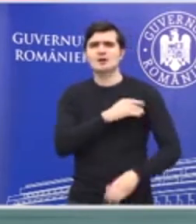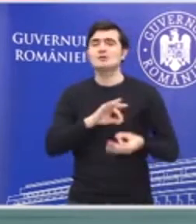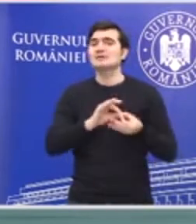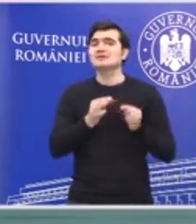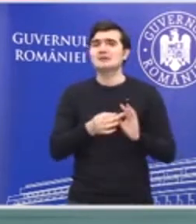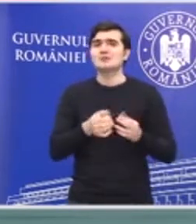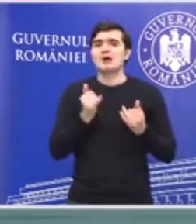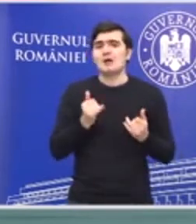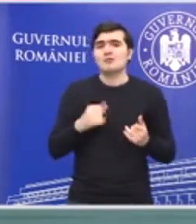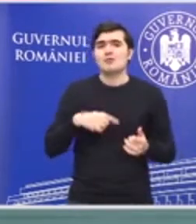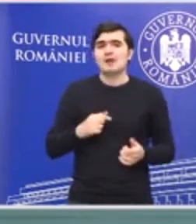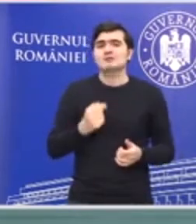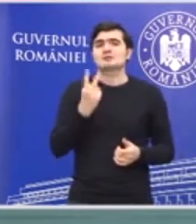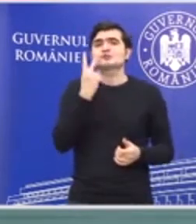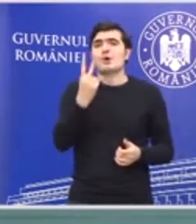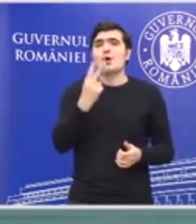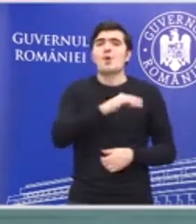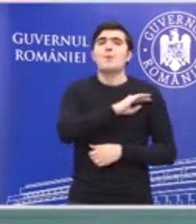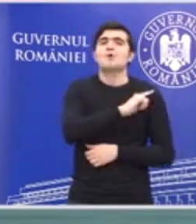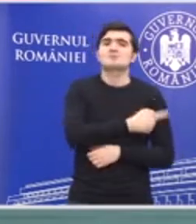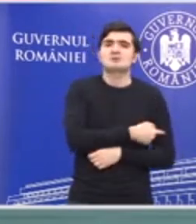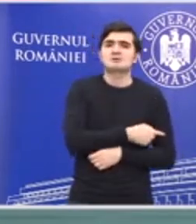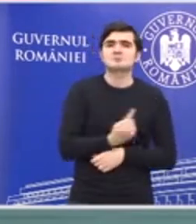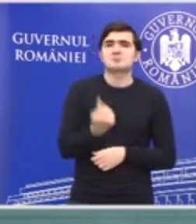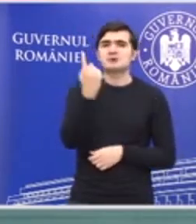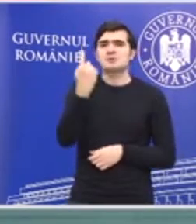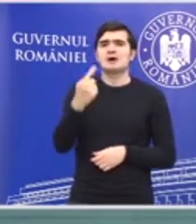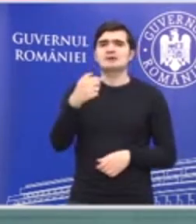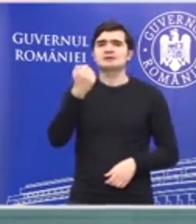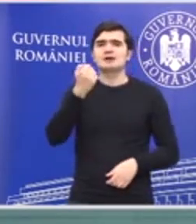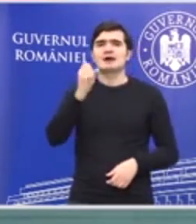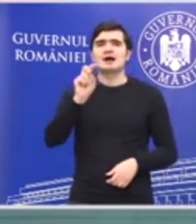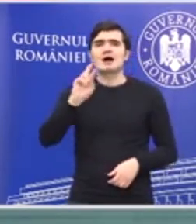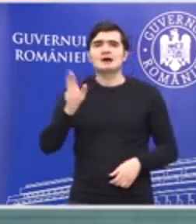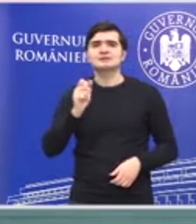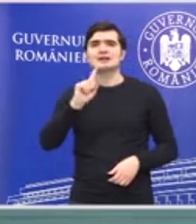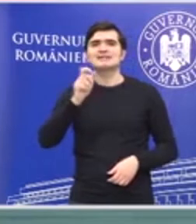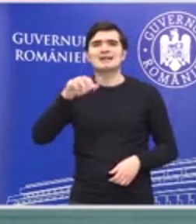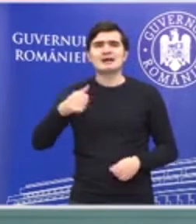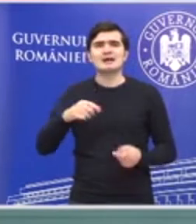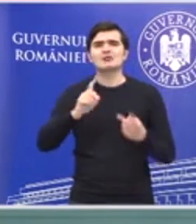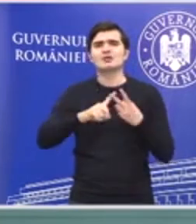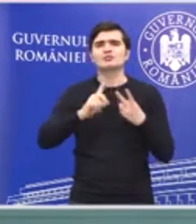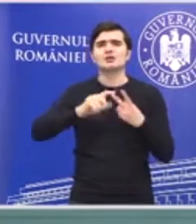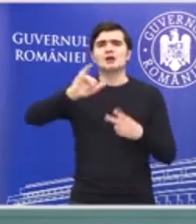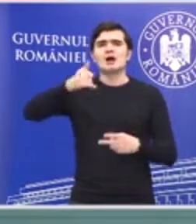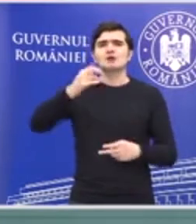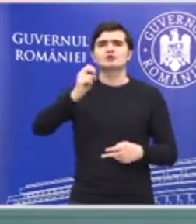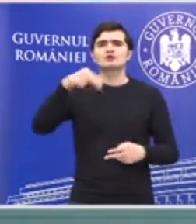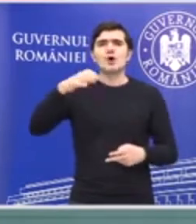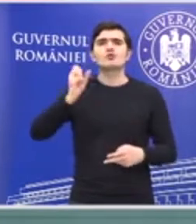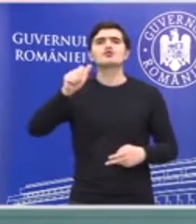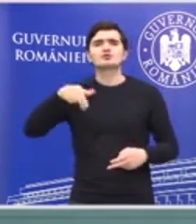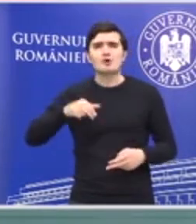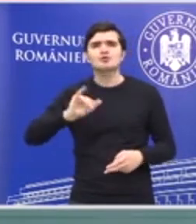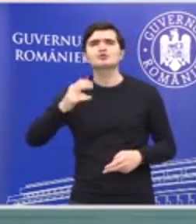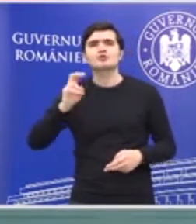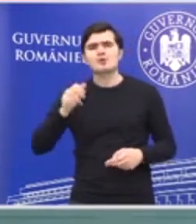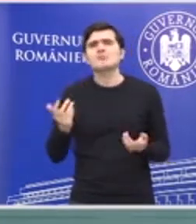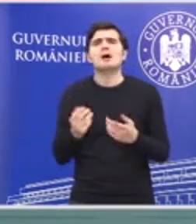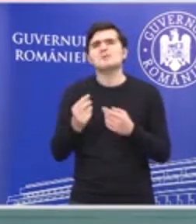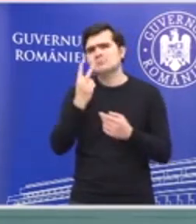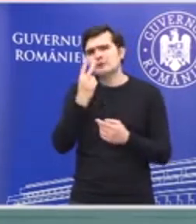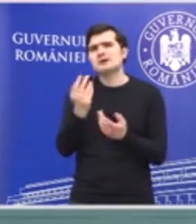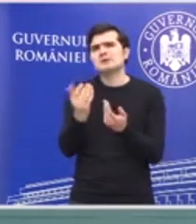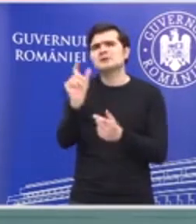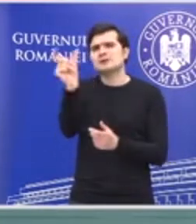avem la acest moment două opțiuni, vaccinul de la AstraZeneca și vaccinul de la Johnson & Johnson, în funcție de numărul de doze pe care urmează să